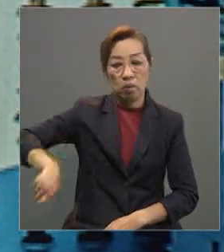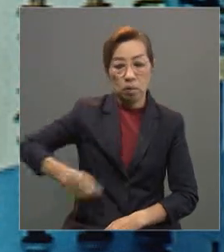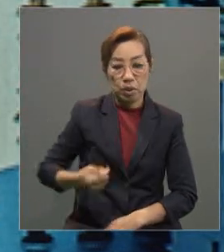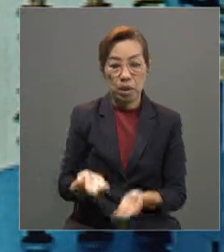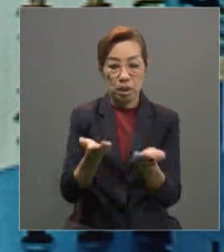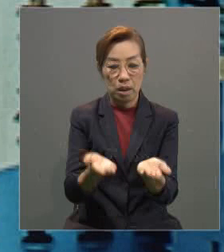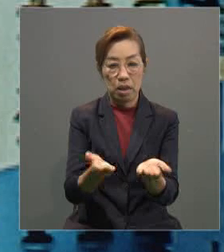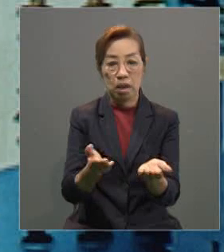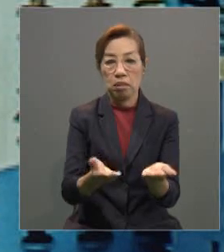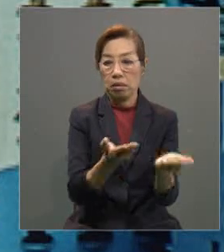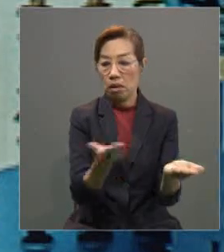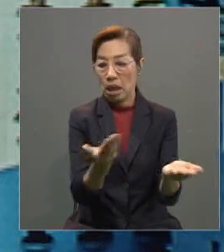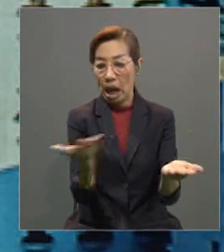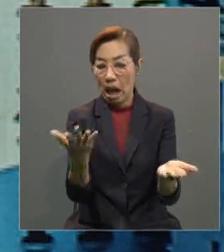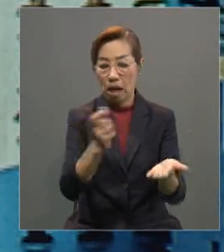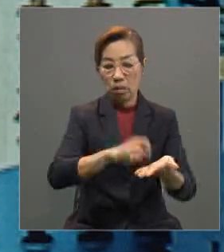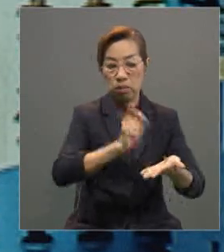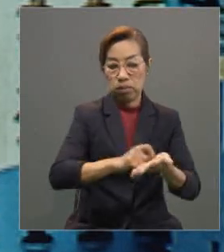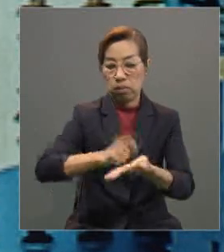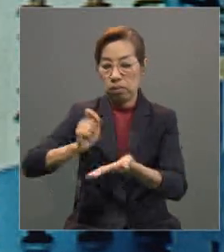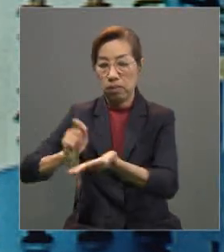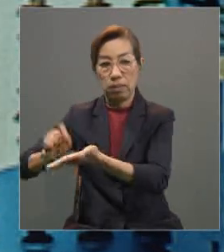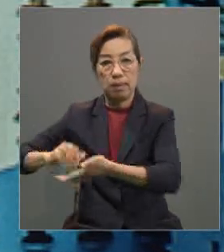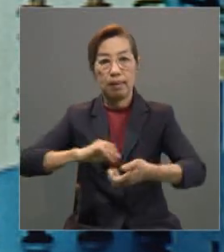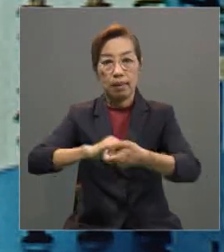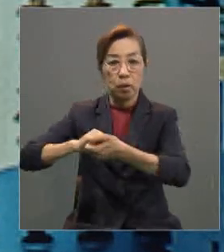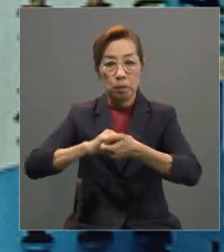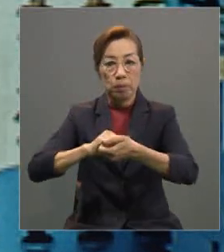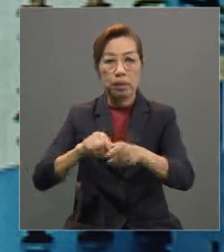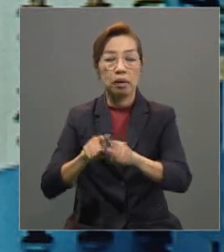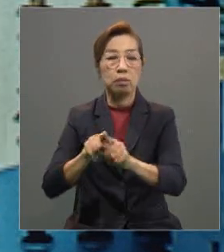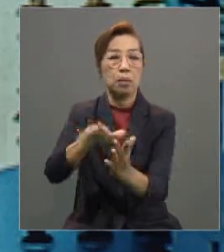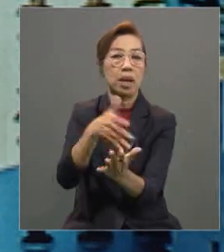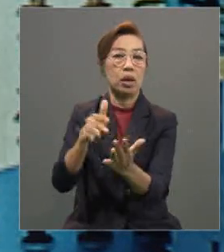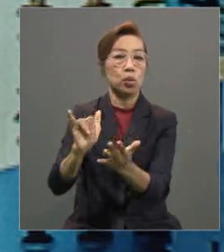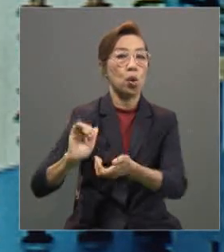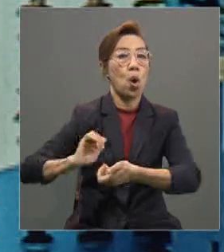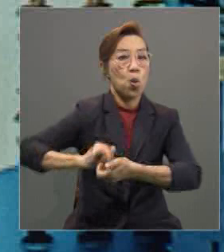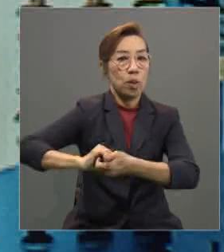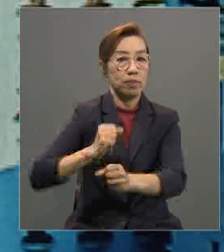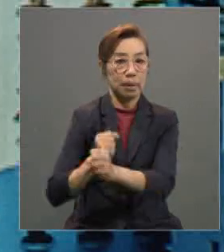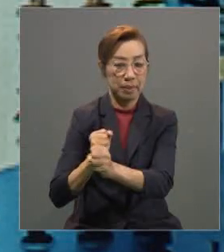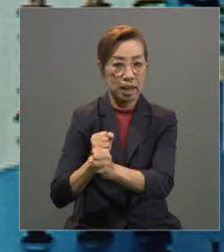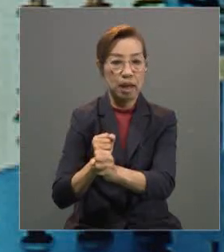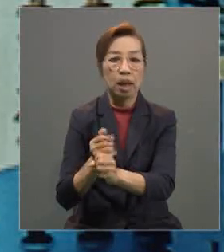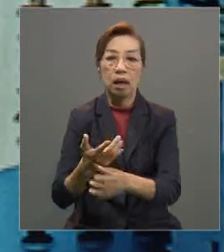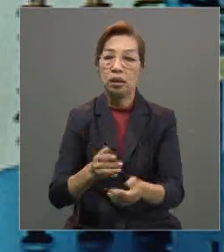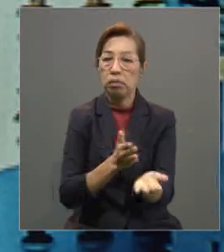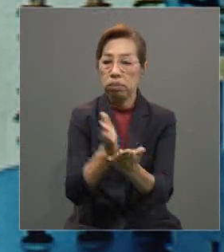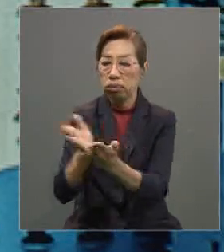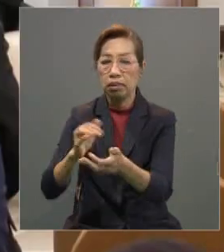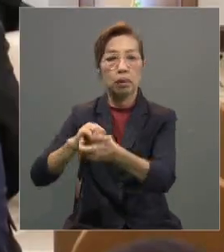MOU 5ฉบับยกระดับความสัมพันธ์สู่การเป็นหุ้นส่วนเชิงยุทธศาสตร์พร้อมกับส่งเสริมความร่วมมือใน